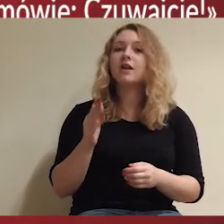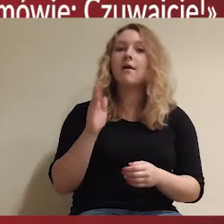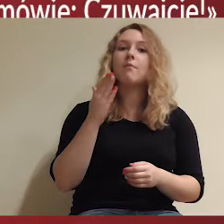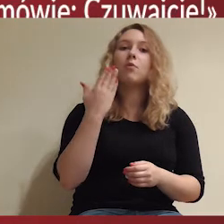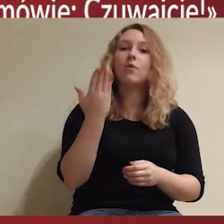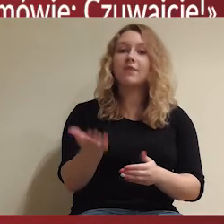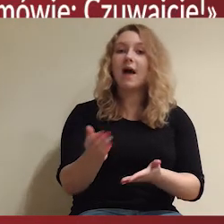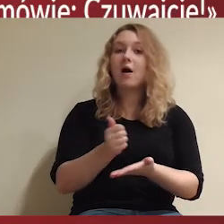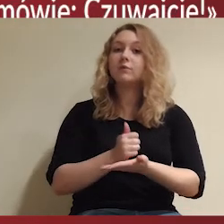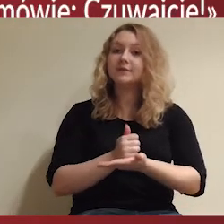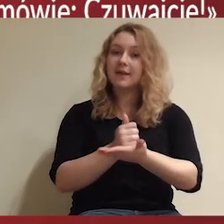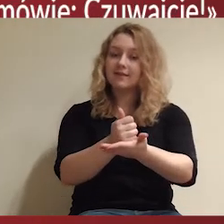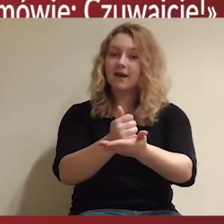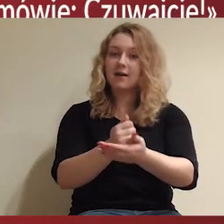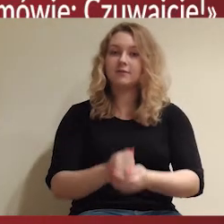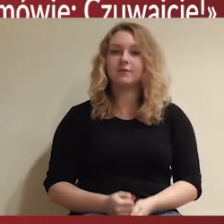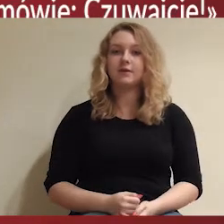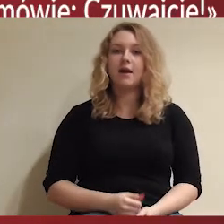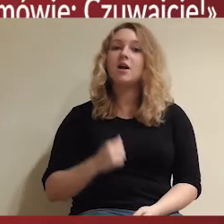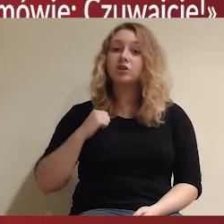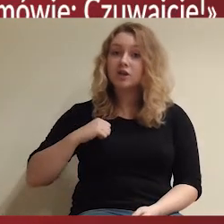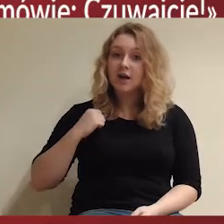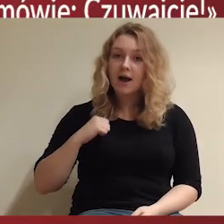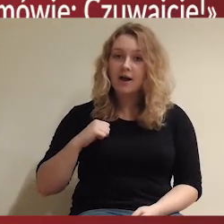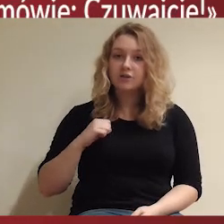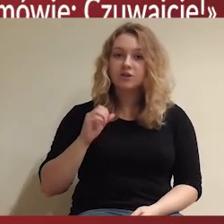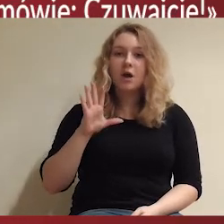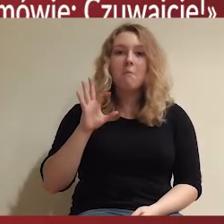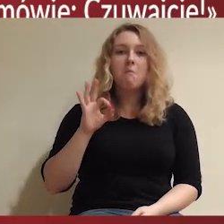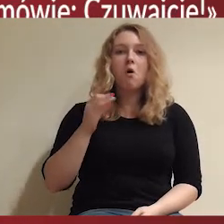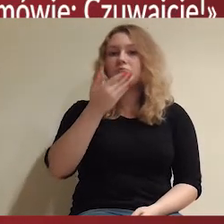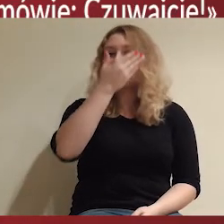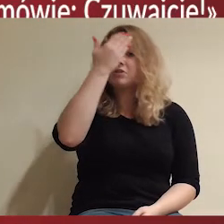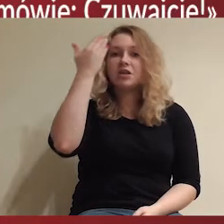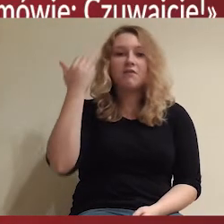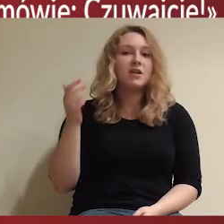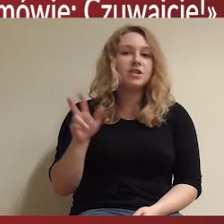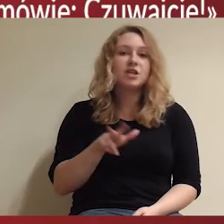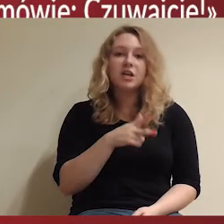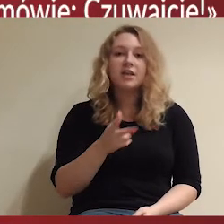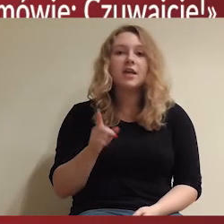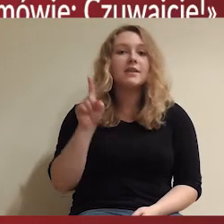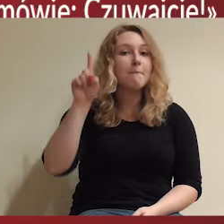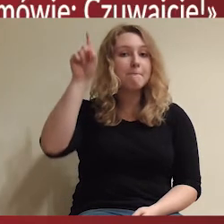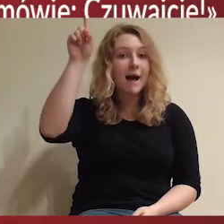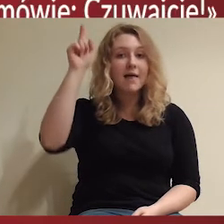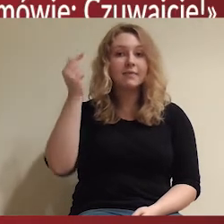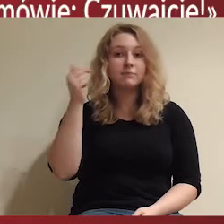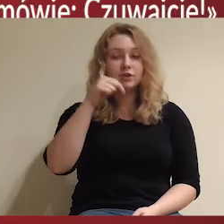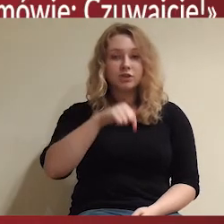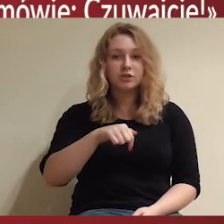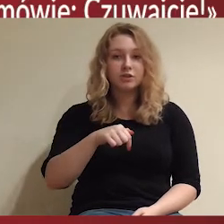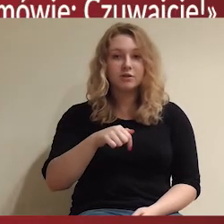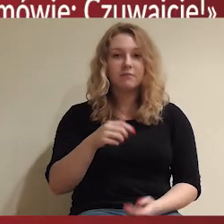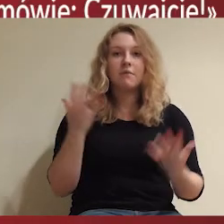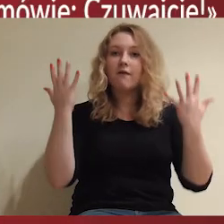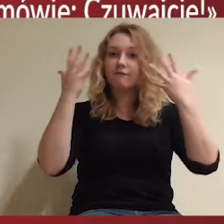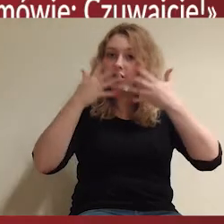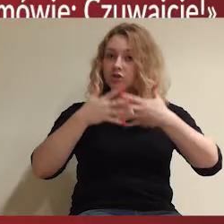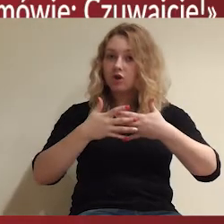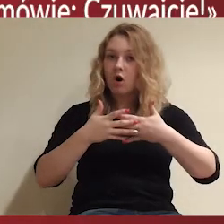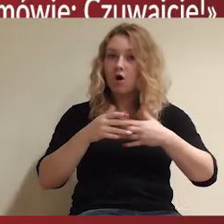powierzył swym sługom staranie o wszystko, każdemu wyznaczył zajęcie, a odźwiernemu przykazał, żeby